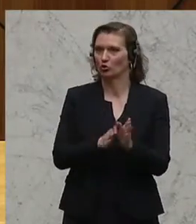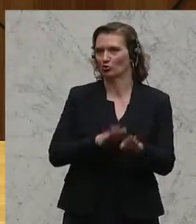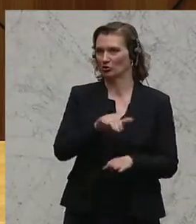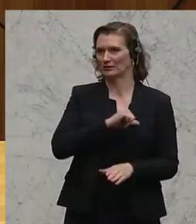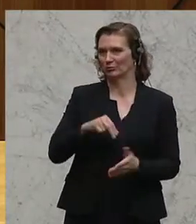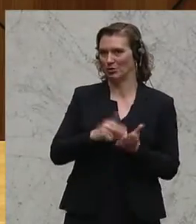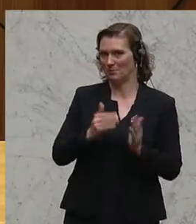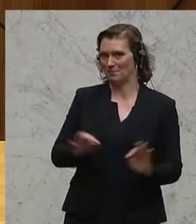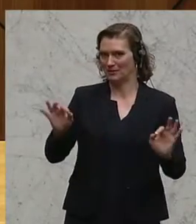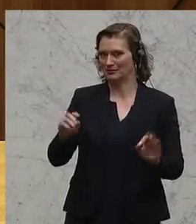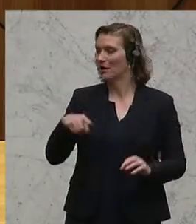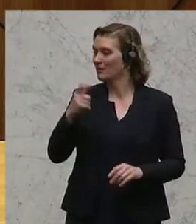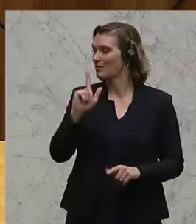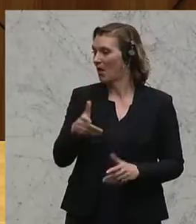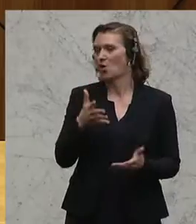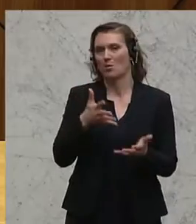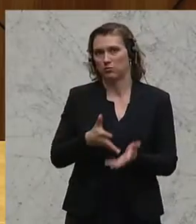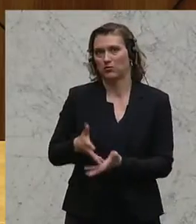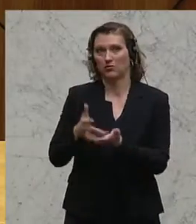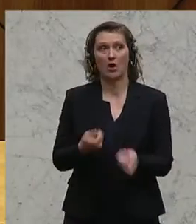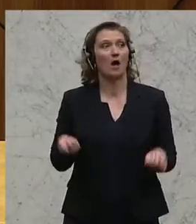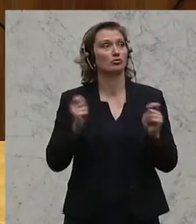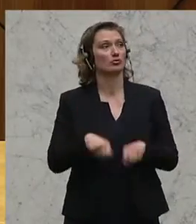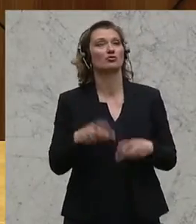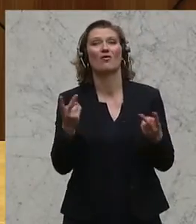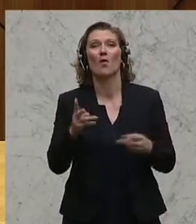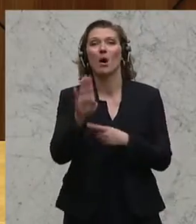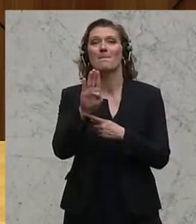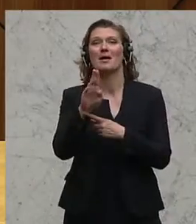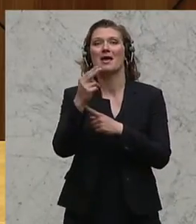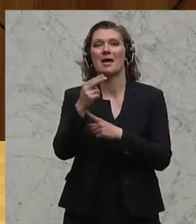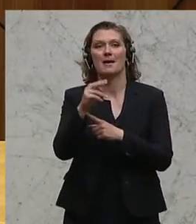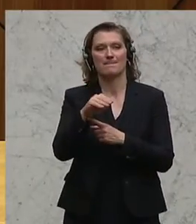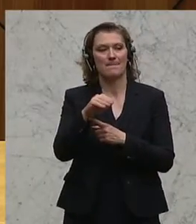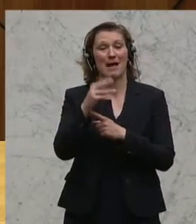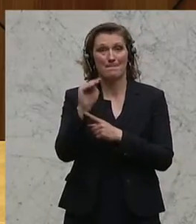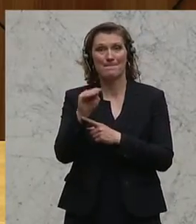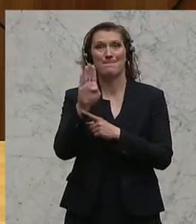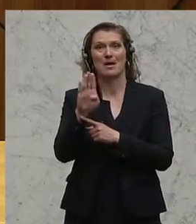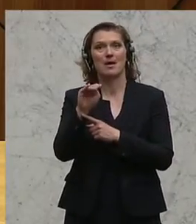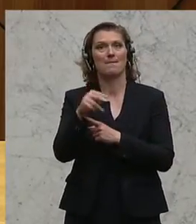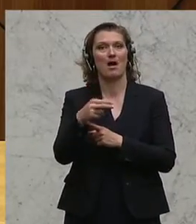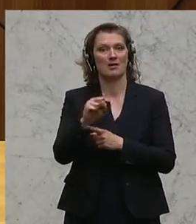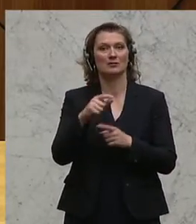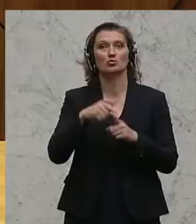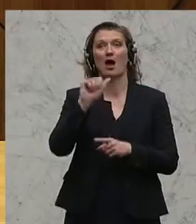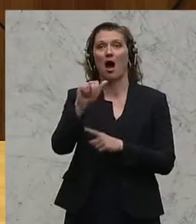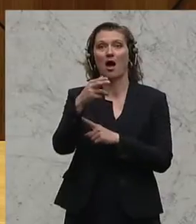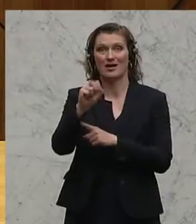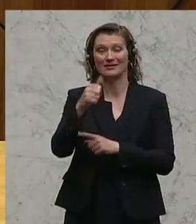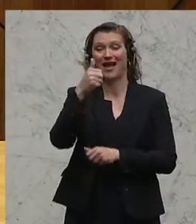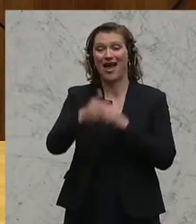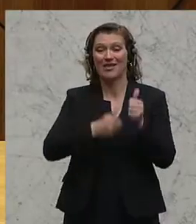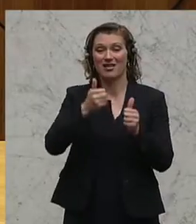zu abschließenden Prüfungen wird sowohl an den BMHSen als auch an den AHSen um ein Jahr verschoben und erst mit